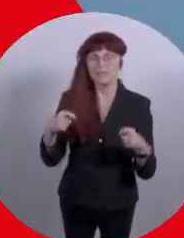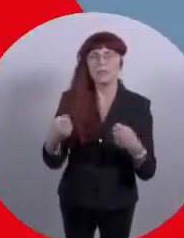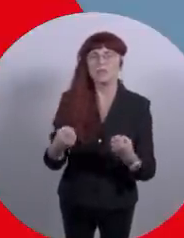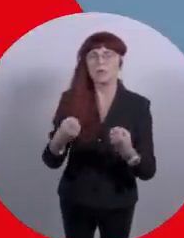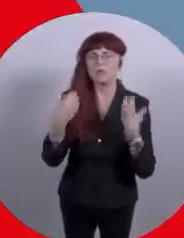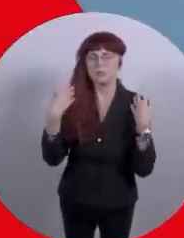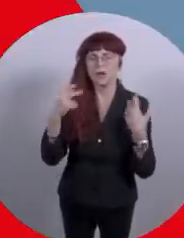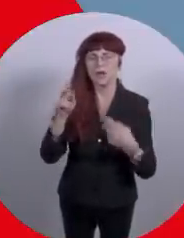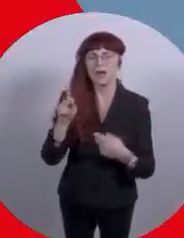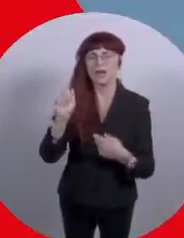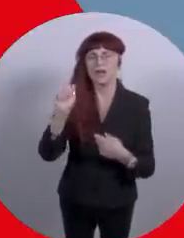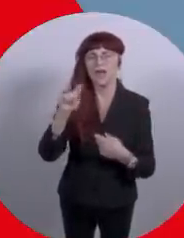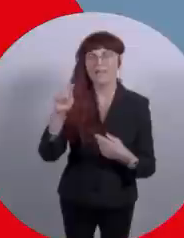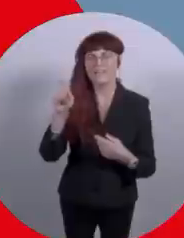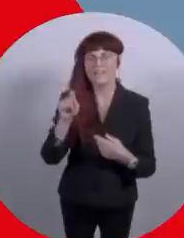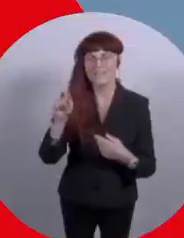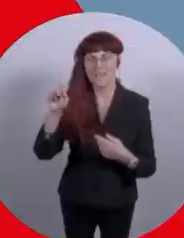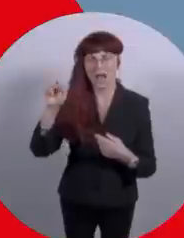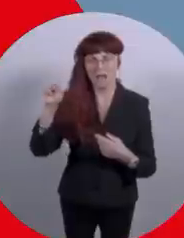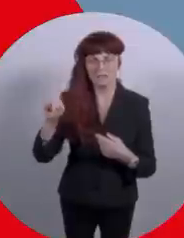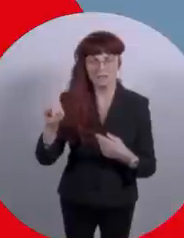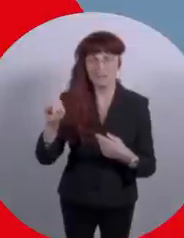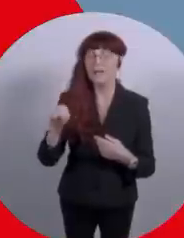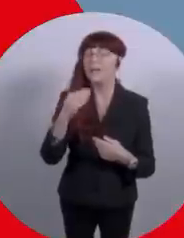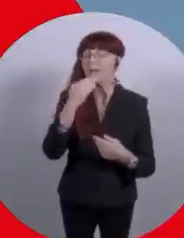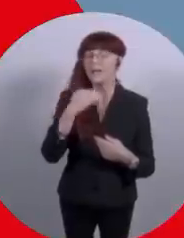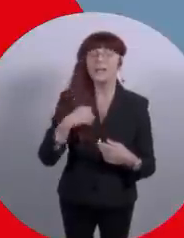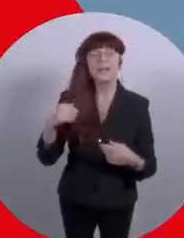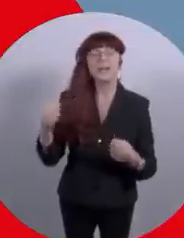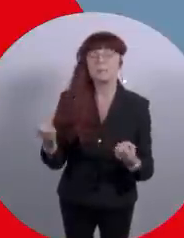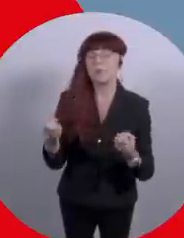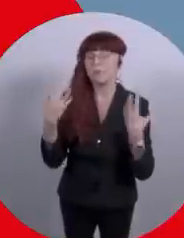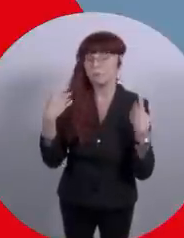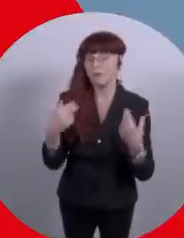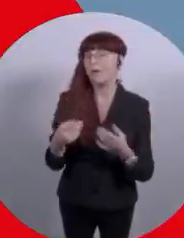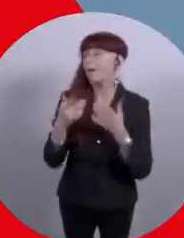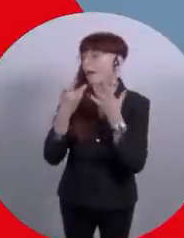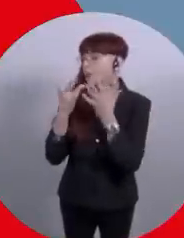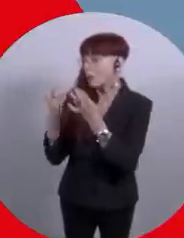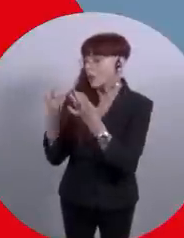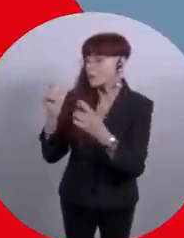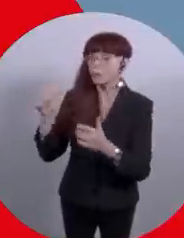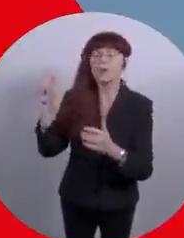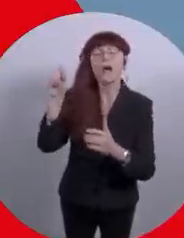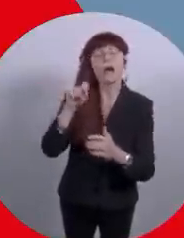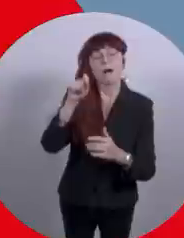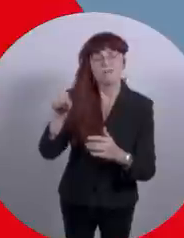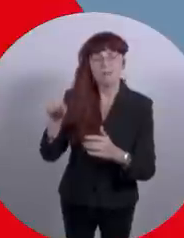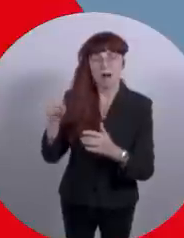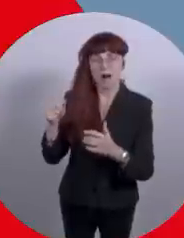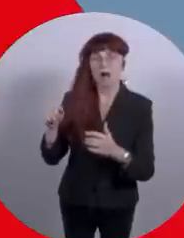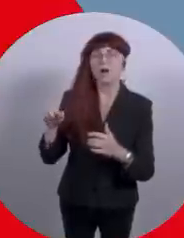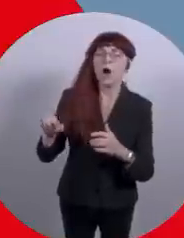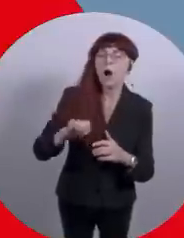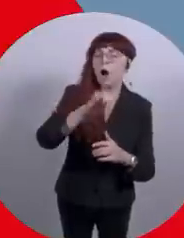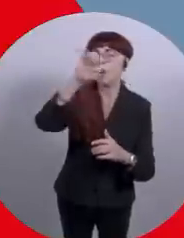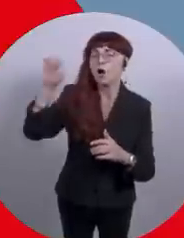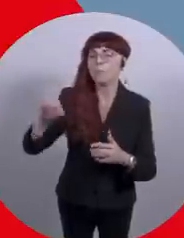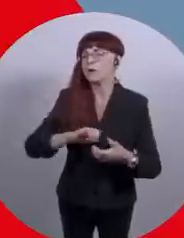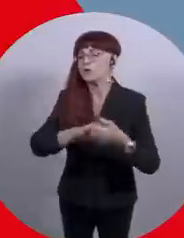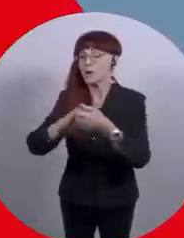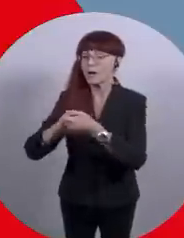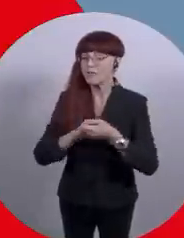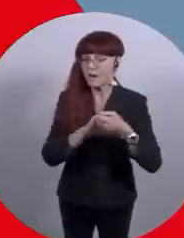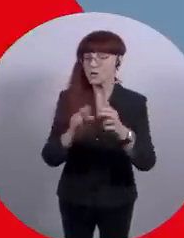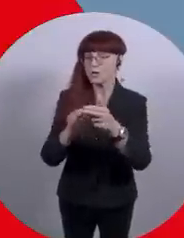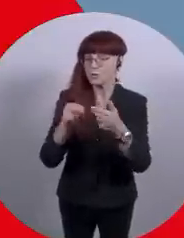katjan lieber Wolfgang ich gratuliere auch ganz herzlich zu deiner Wahl zum Präsidenten des Europäischen Gewerkschaftsbundes